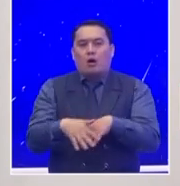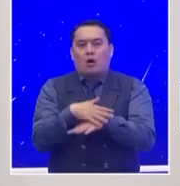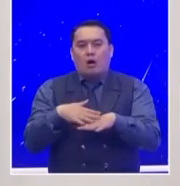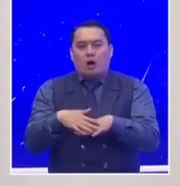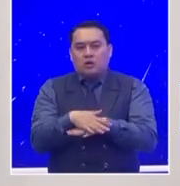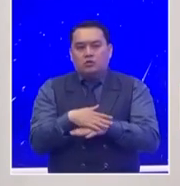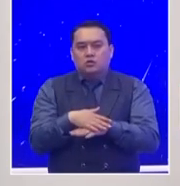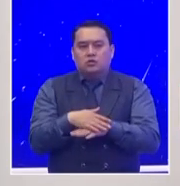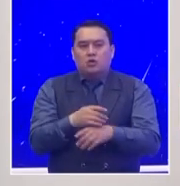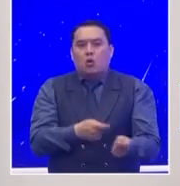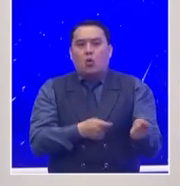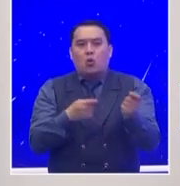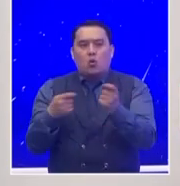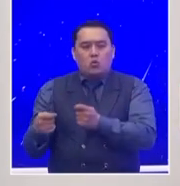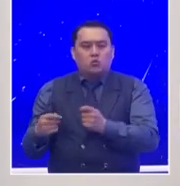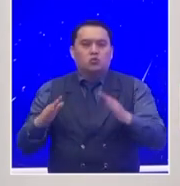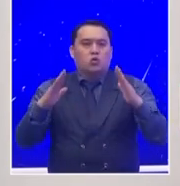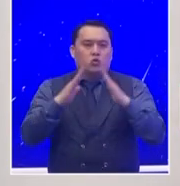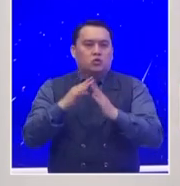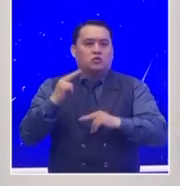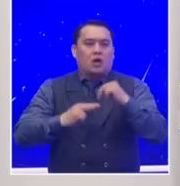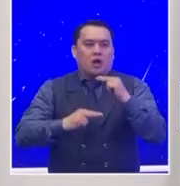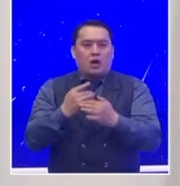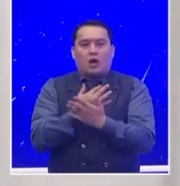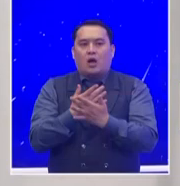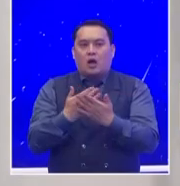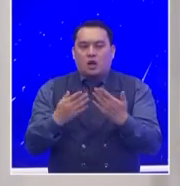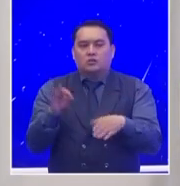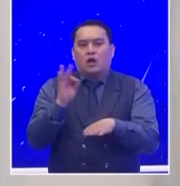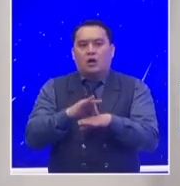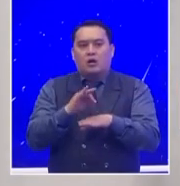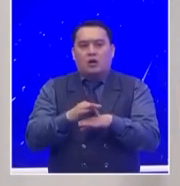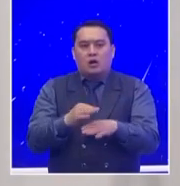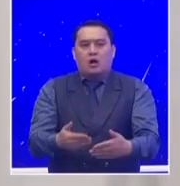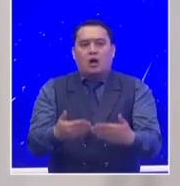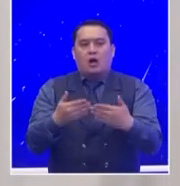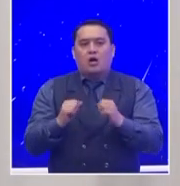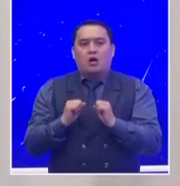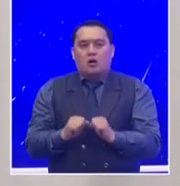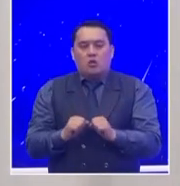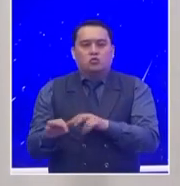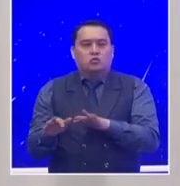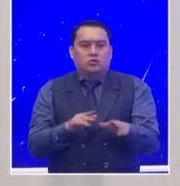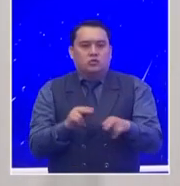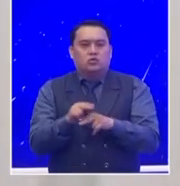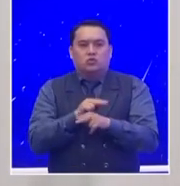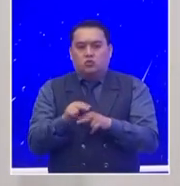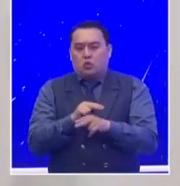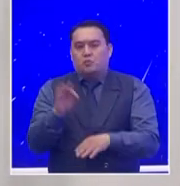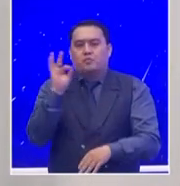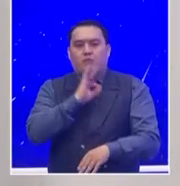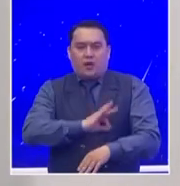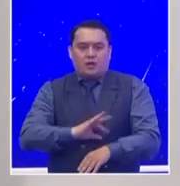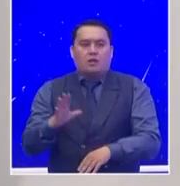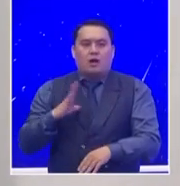жалпы қоныс аударса да, шаңырақ көтерсе де түрлі сырқаттың алдын алу үшін де дәл осы емдік шөпті